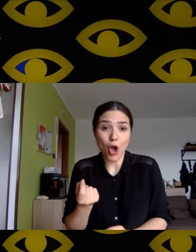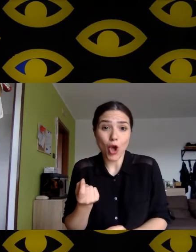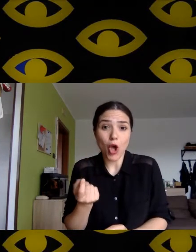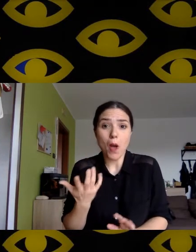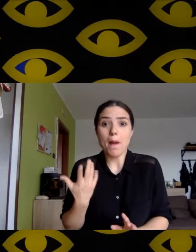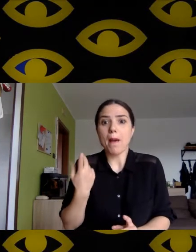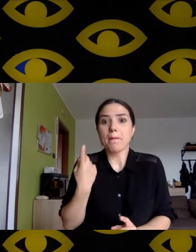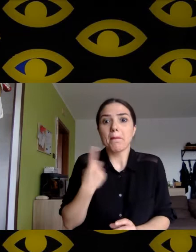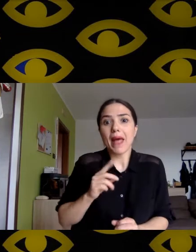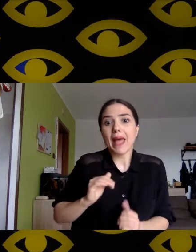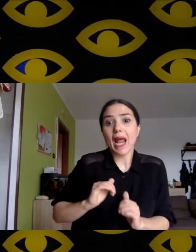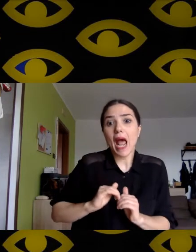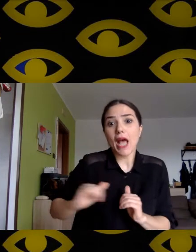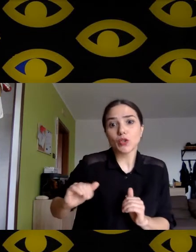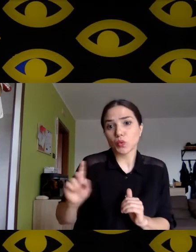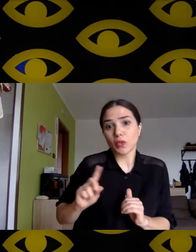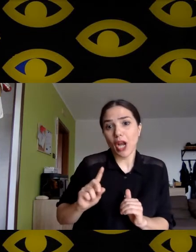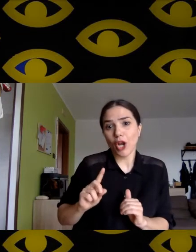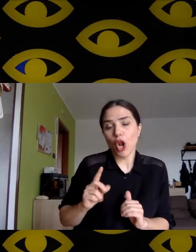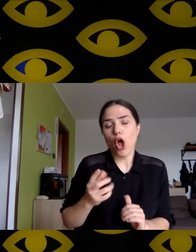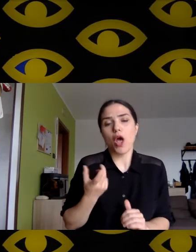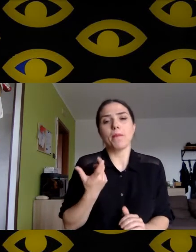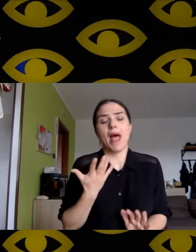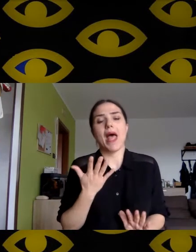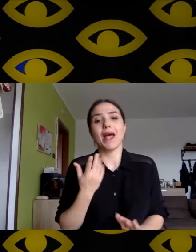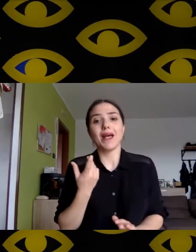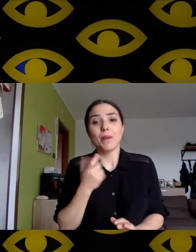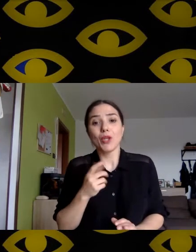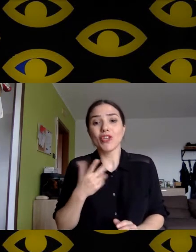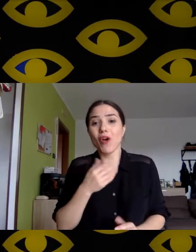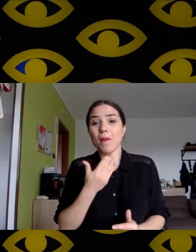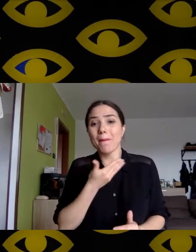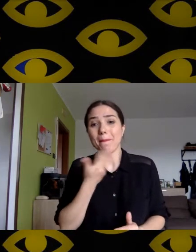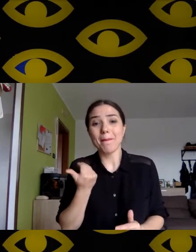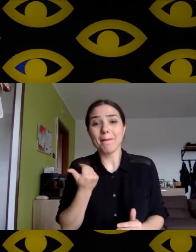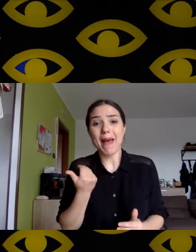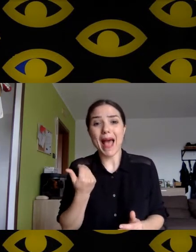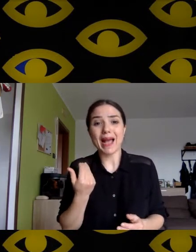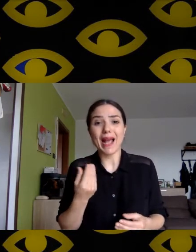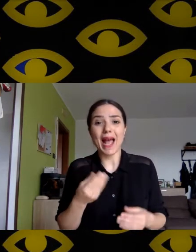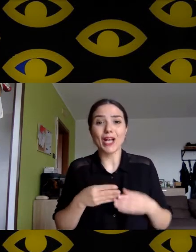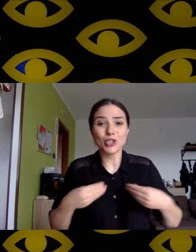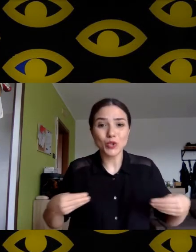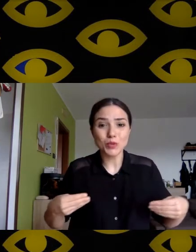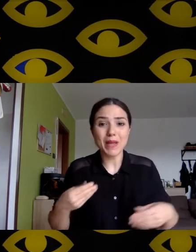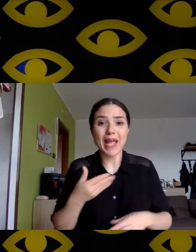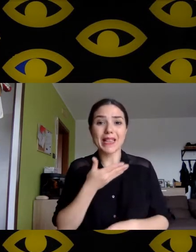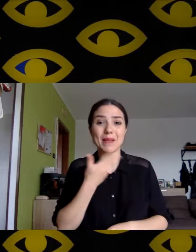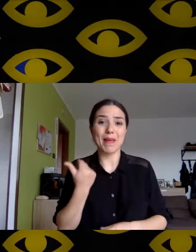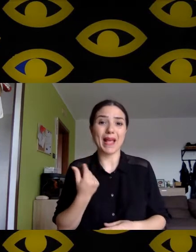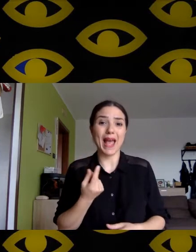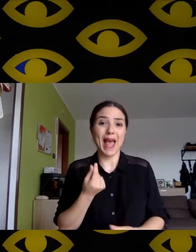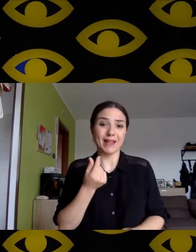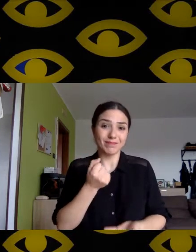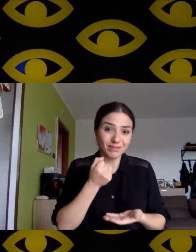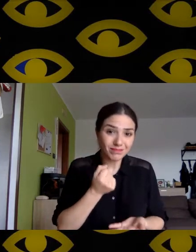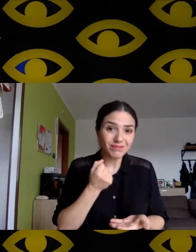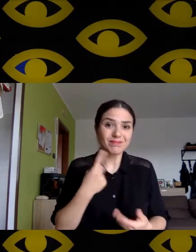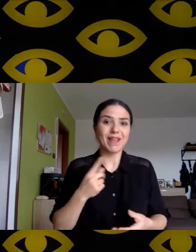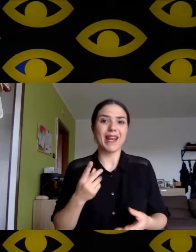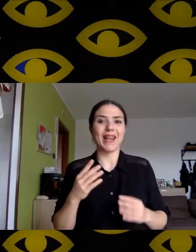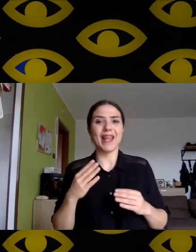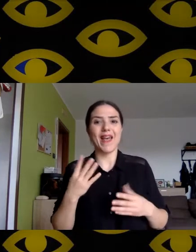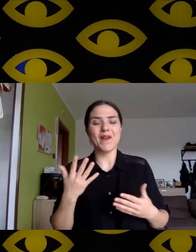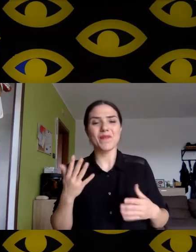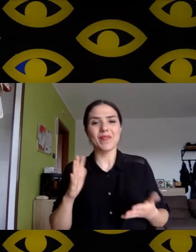perché delle volte ci vogliono anche dei mezzi per poter includere al 100%. Ci vogliono dei mezzi economici, ci vogliono anche delle persone, ci